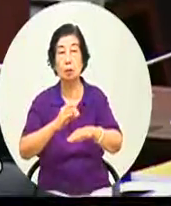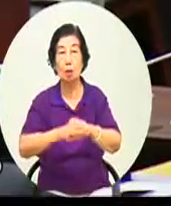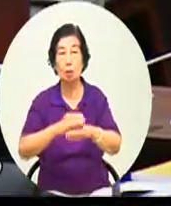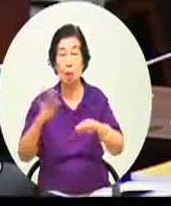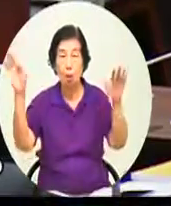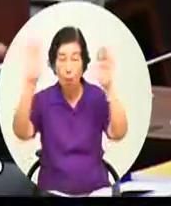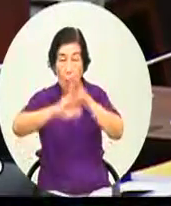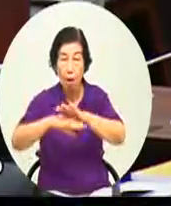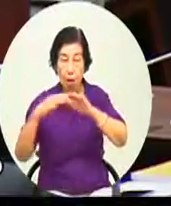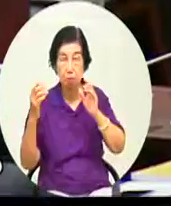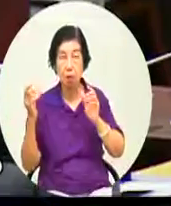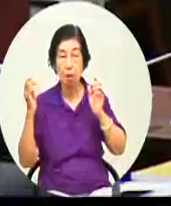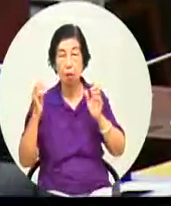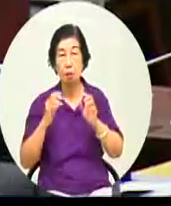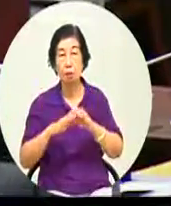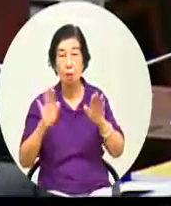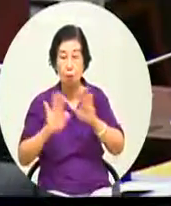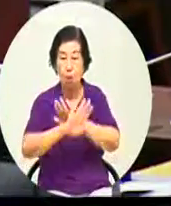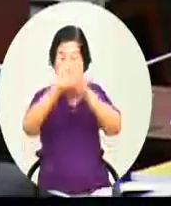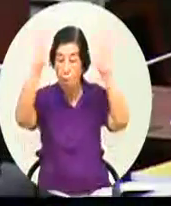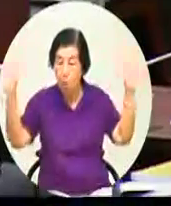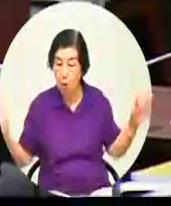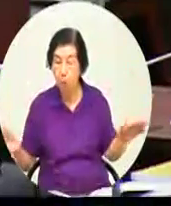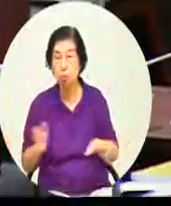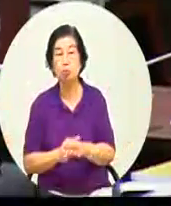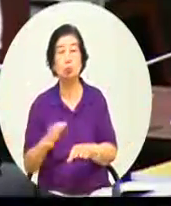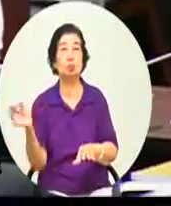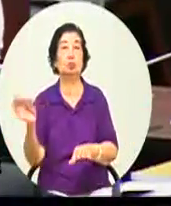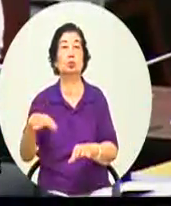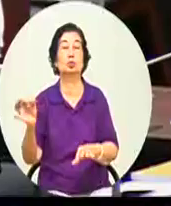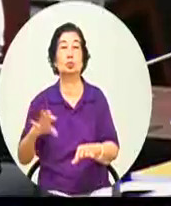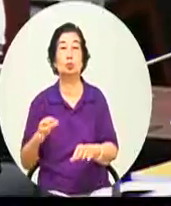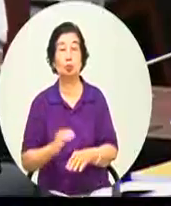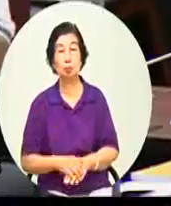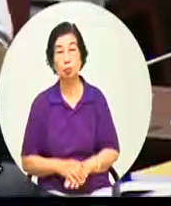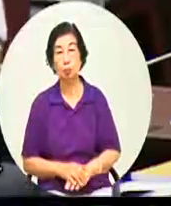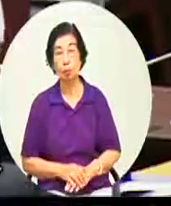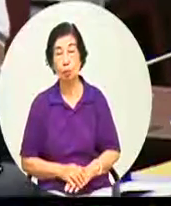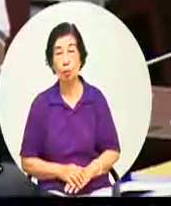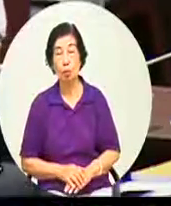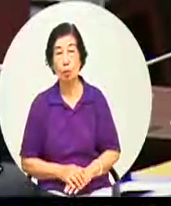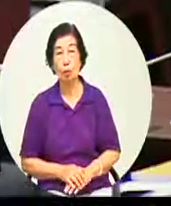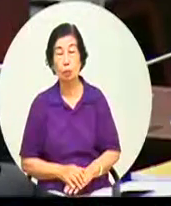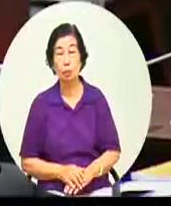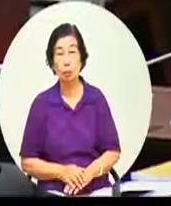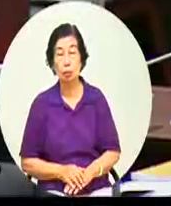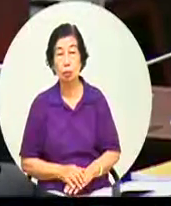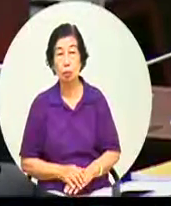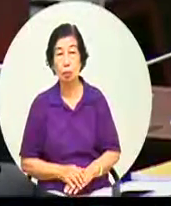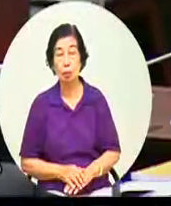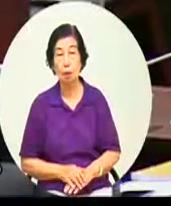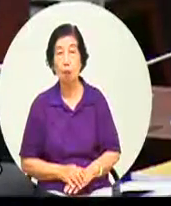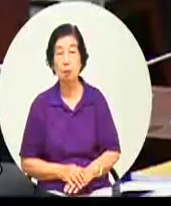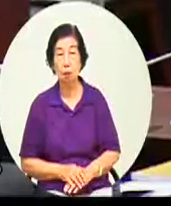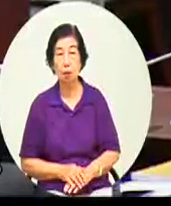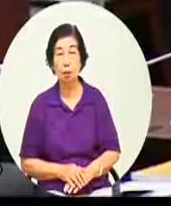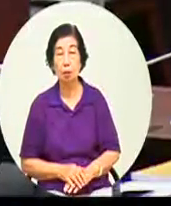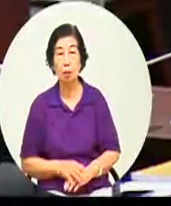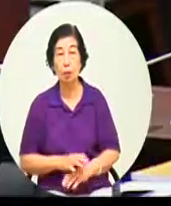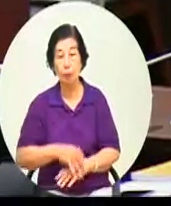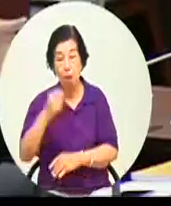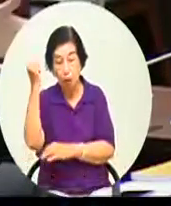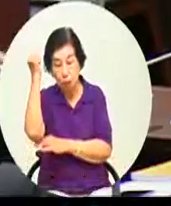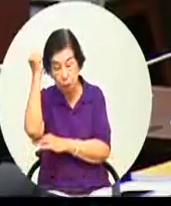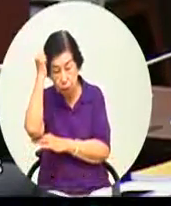想，袂输我的停车场，恁政府我保障一下我的停车场伫啊，对住户真正无公平